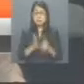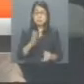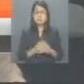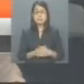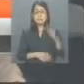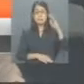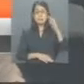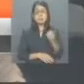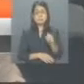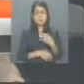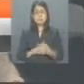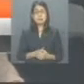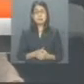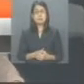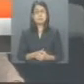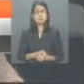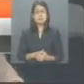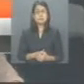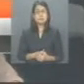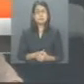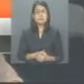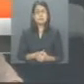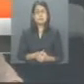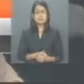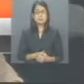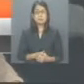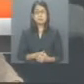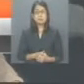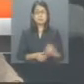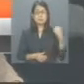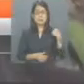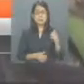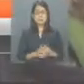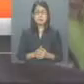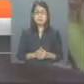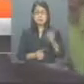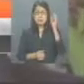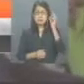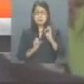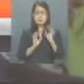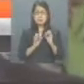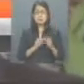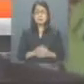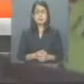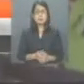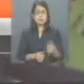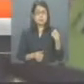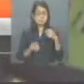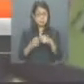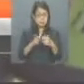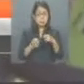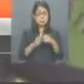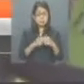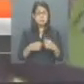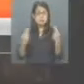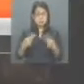ครับท่านแม่ทัพภาคสี่แล้วกำลังผลทุกนายนะครับผมกับรองภาคสี่ส่วนหน้านะครับรู้สึกเสียใจนะครับต่อเหตุการณ์ที่เกิดขึ้นนะครับเพราะว่า